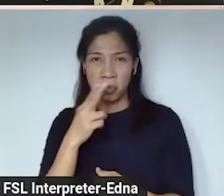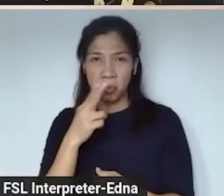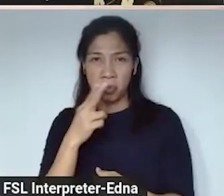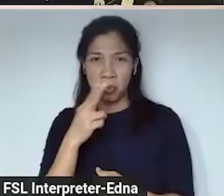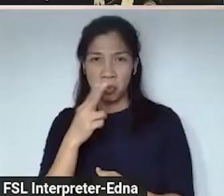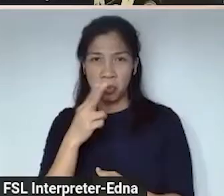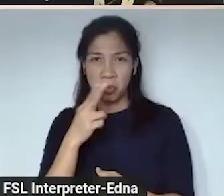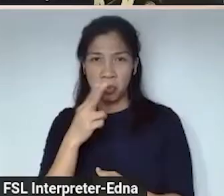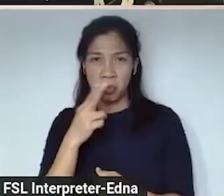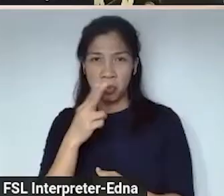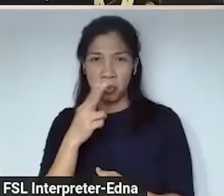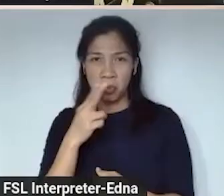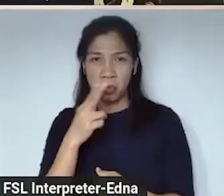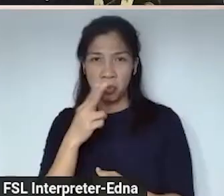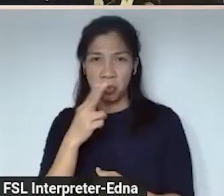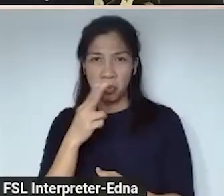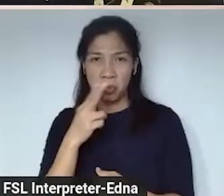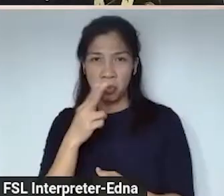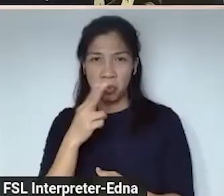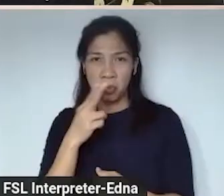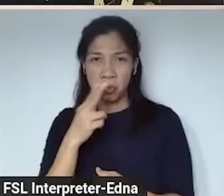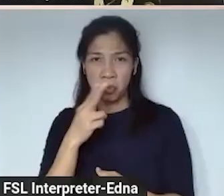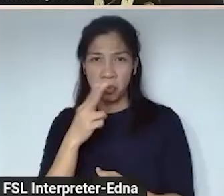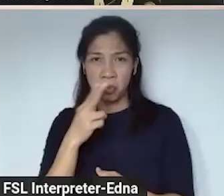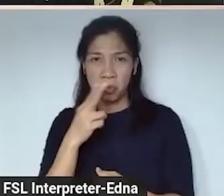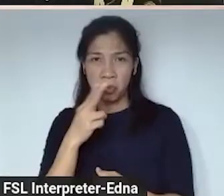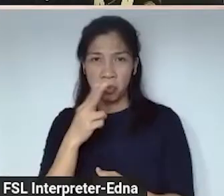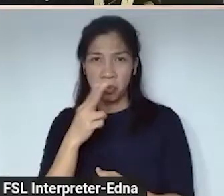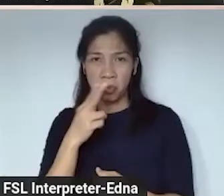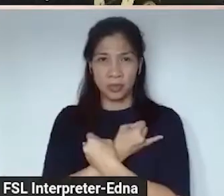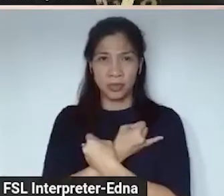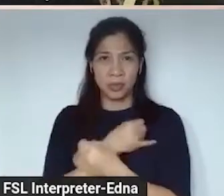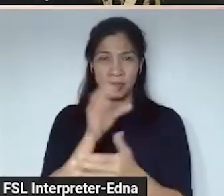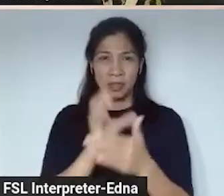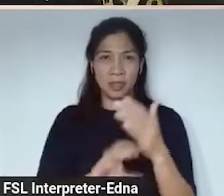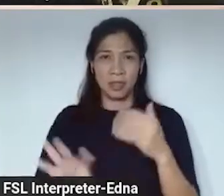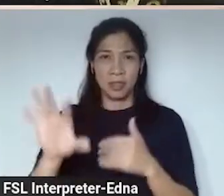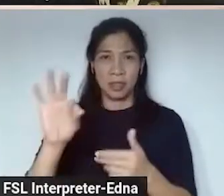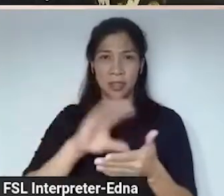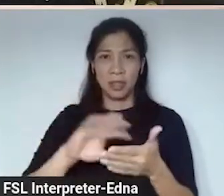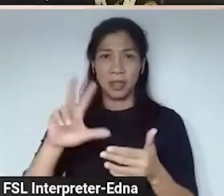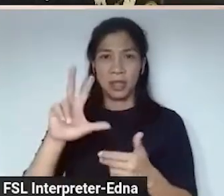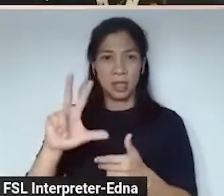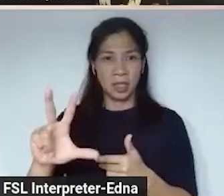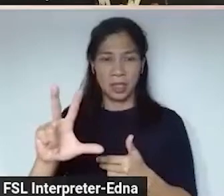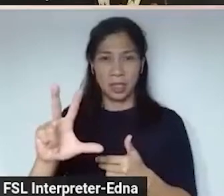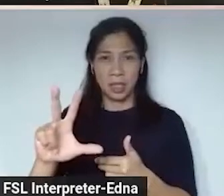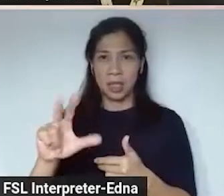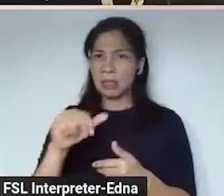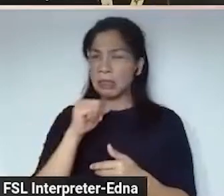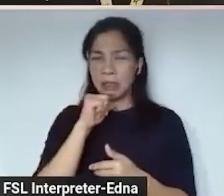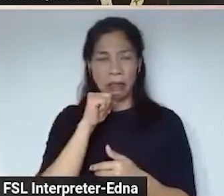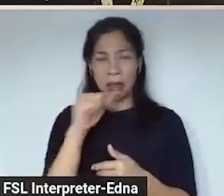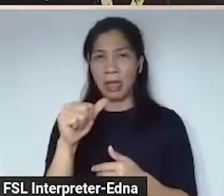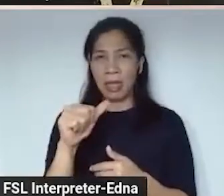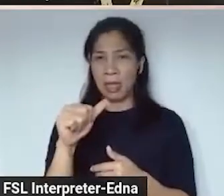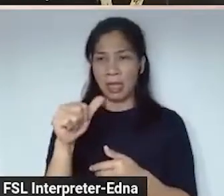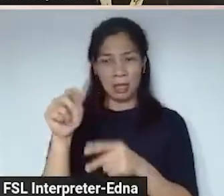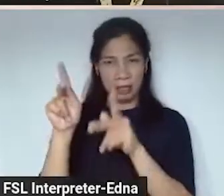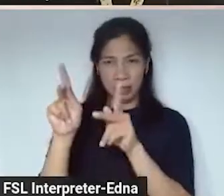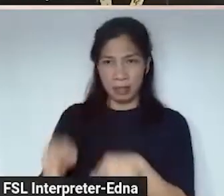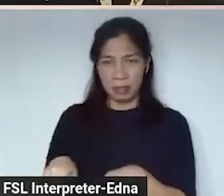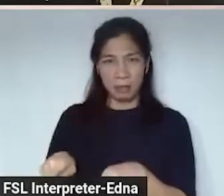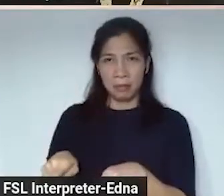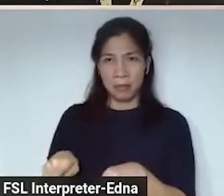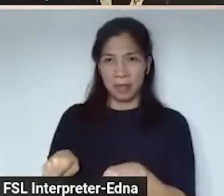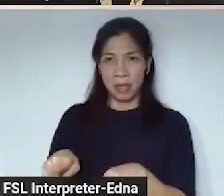9:3, maliwanag naman na sinabi ng Diyos na it was not that this man sinned or his parents, but that the works of God might